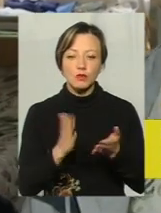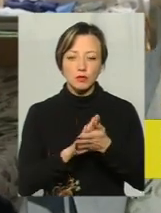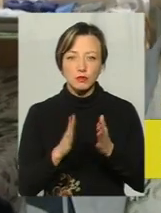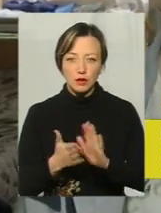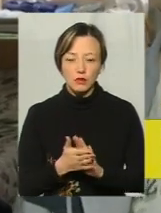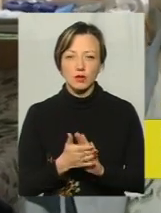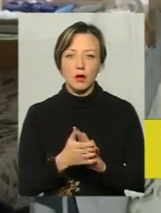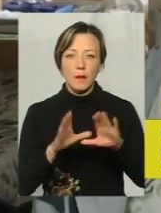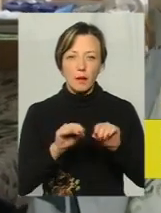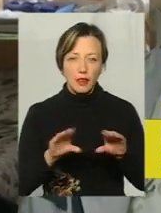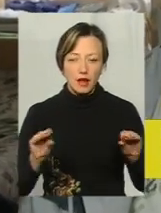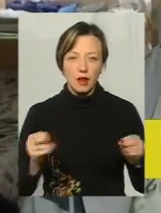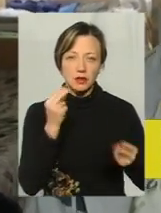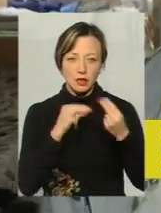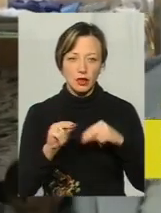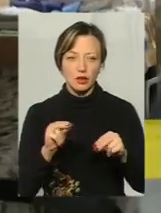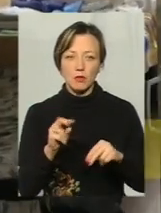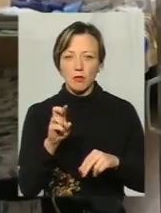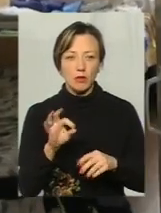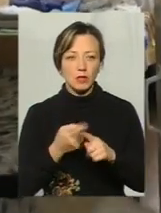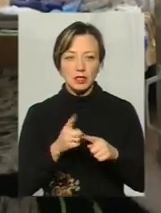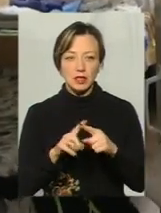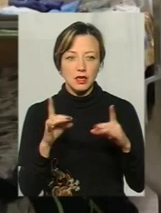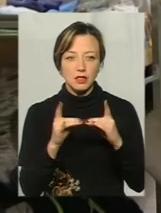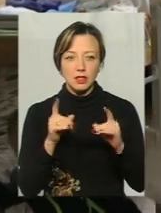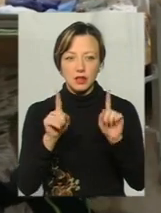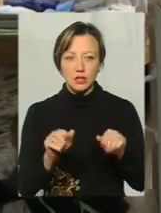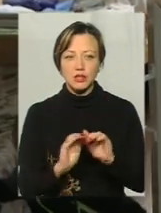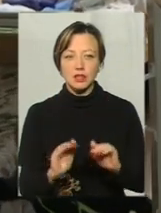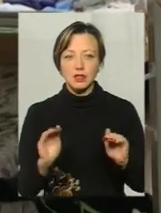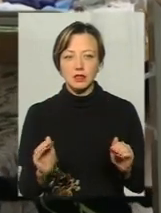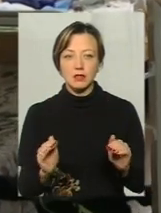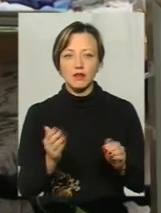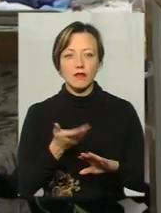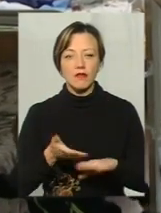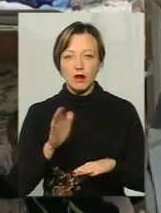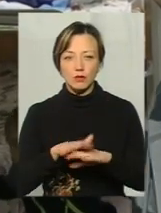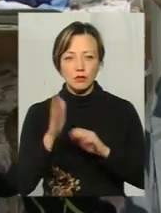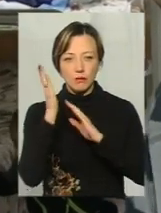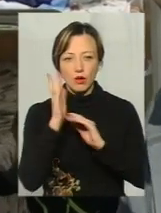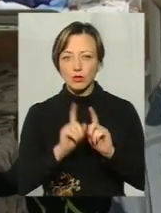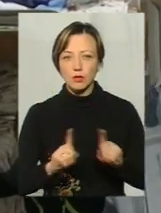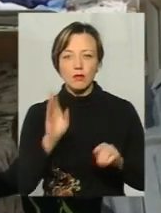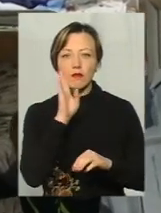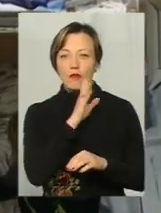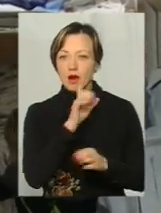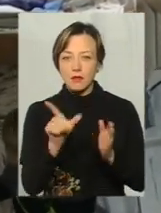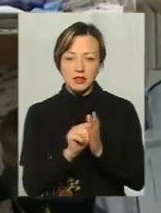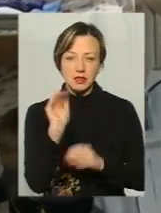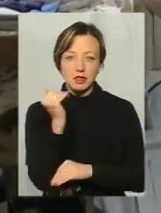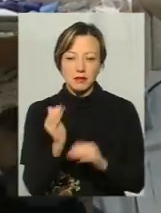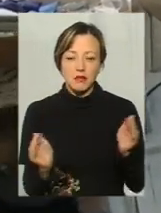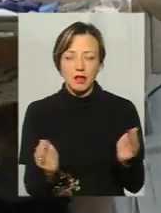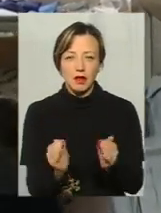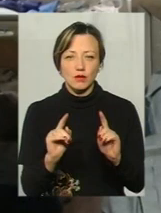обстановку, якісь матраси якісь кращі, бо на цих ліжках теж дітки... Важко спати, особливо мамі з дитиною,